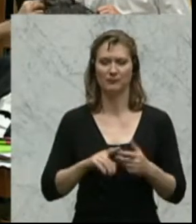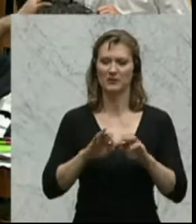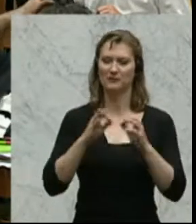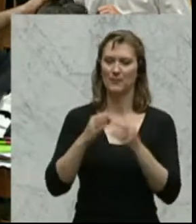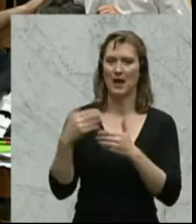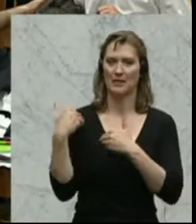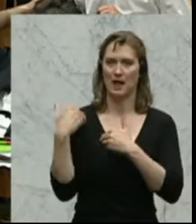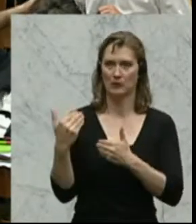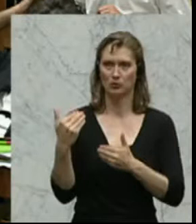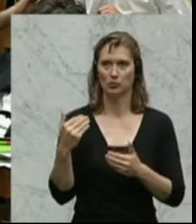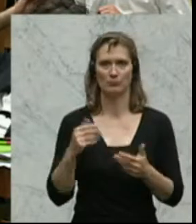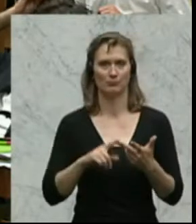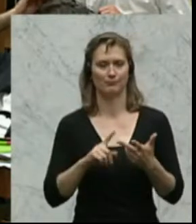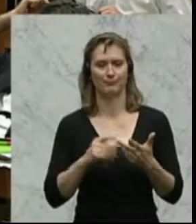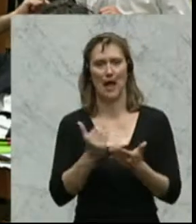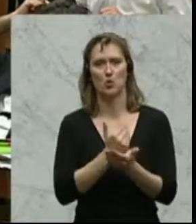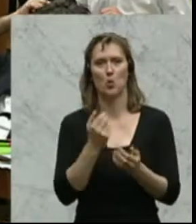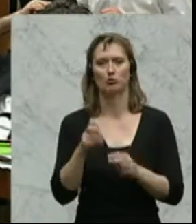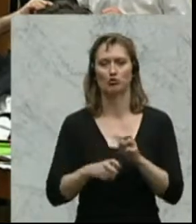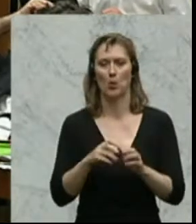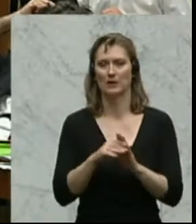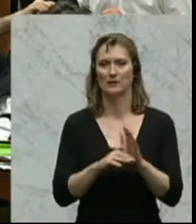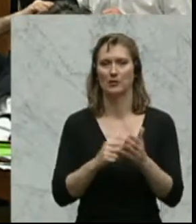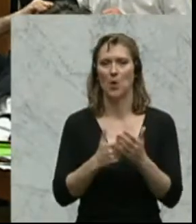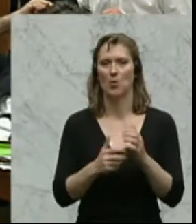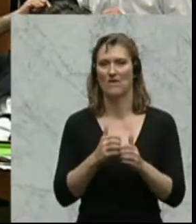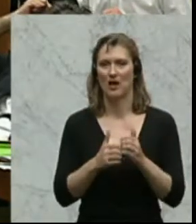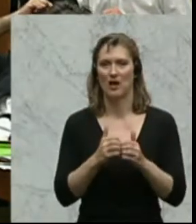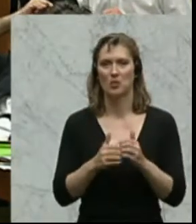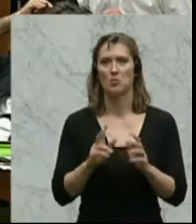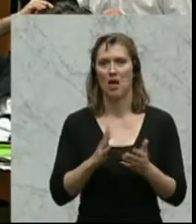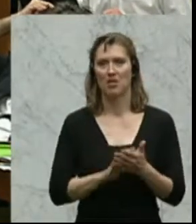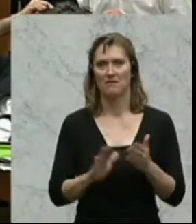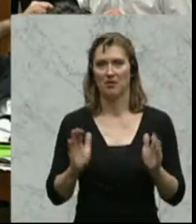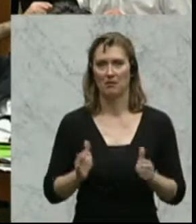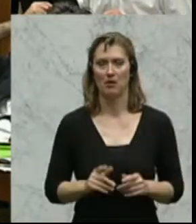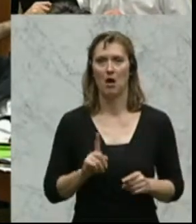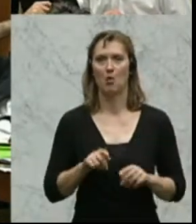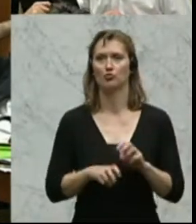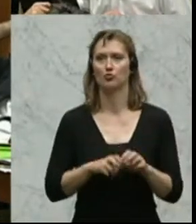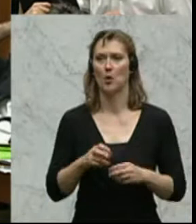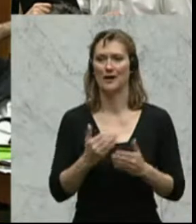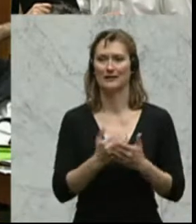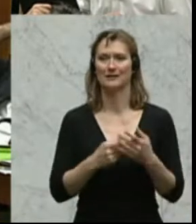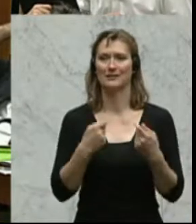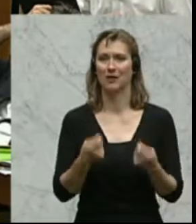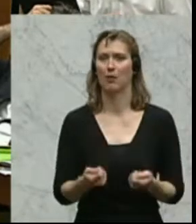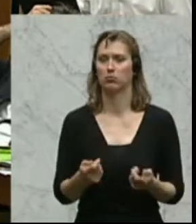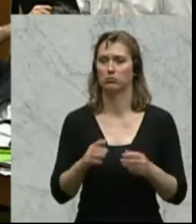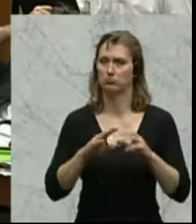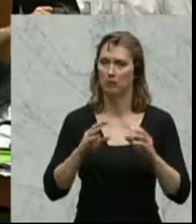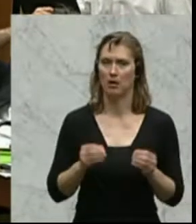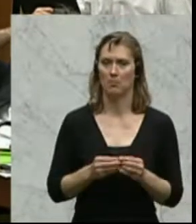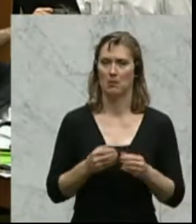drittens Einkommensteuergesetz und Lohnverrechnung sollen vereinfacht werden, sowie die Steuergesetzgebung generell klarer